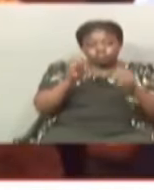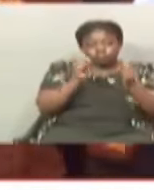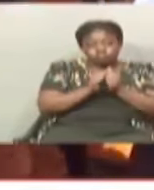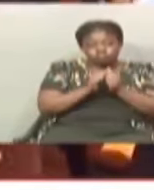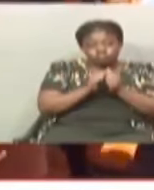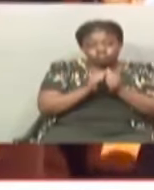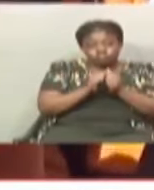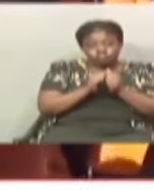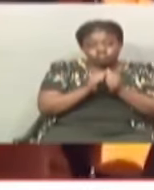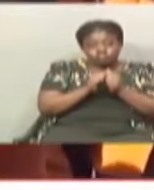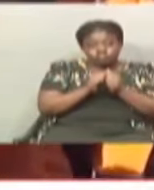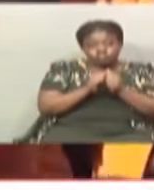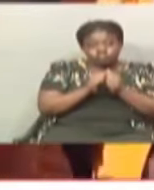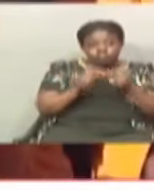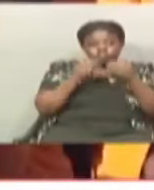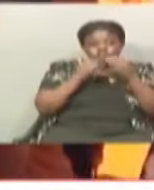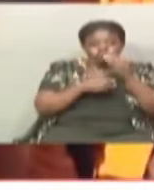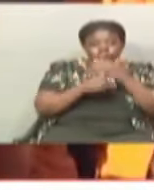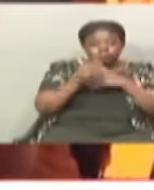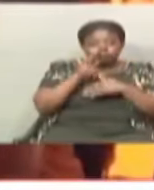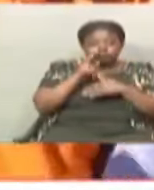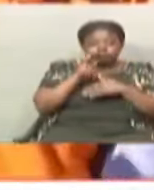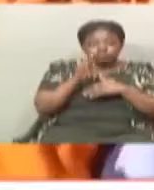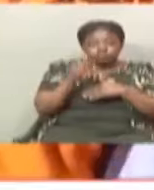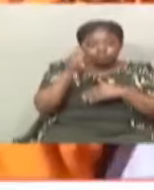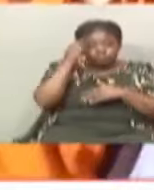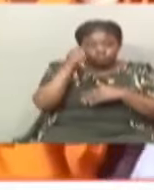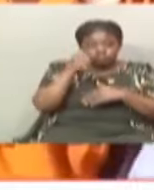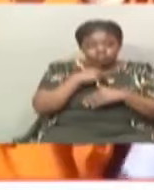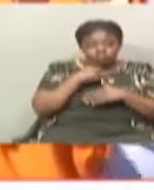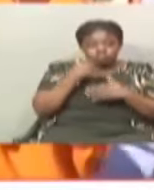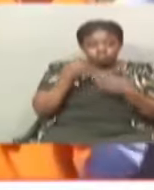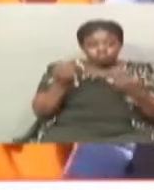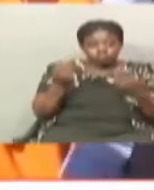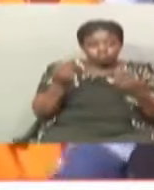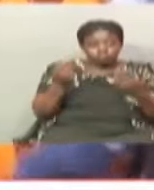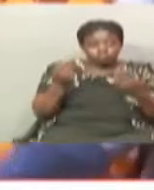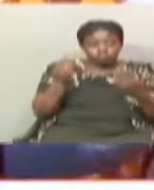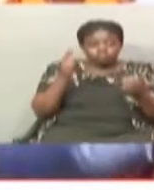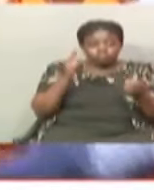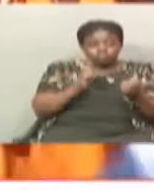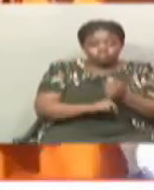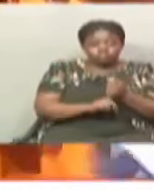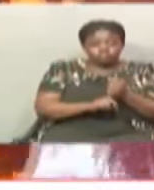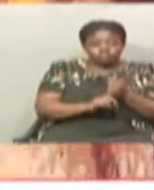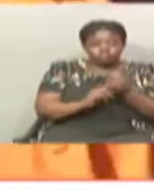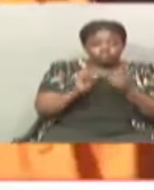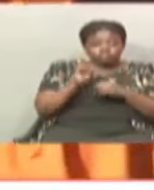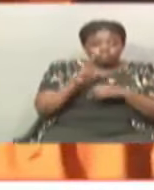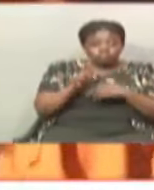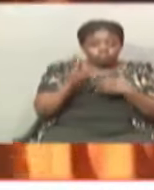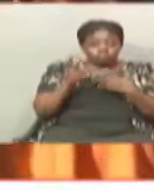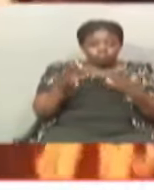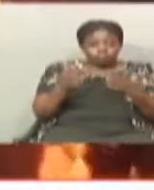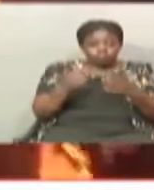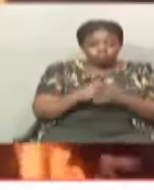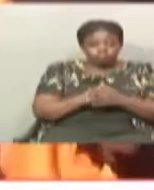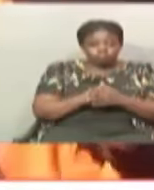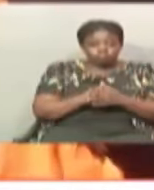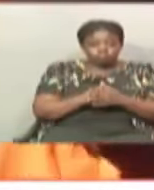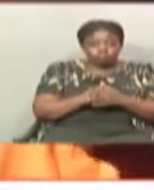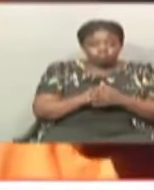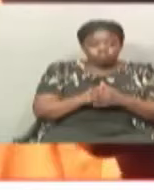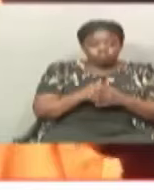aggregates I thank God for being there for me I thank God that he enabled me to get 12 aggregates I am very happy that I